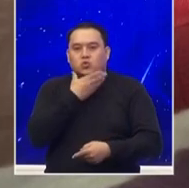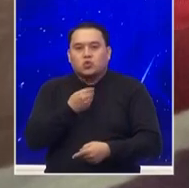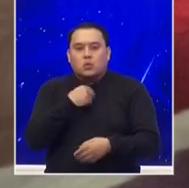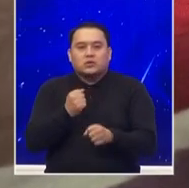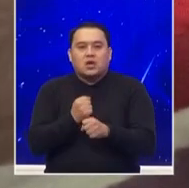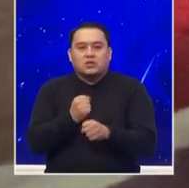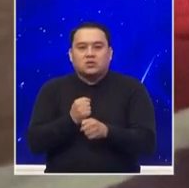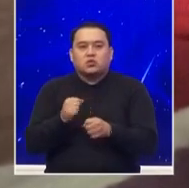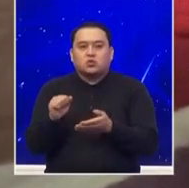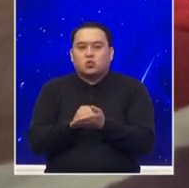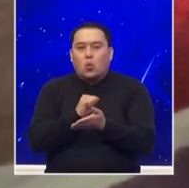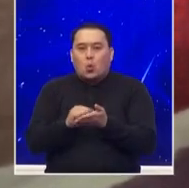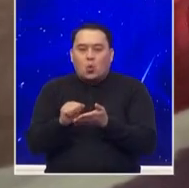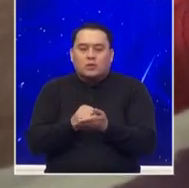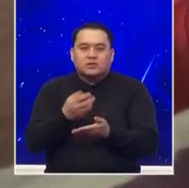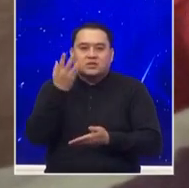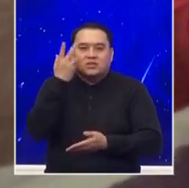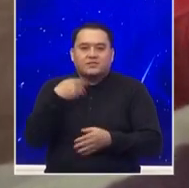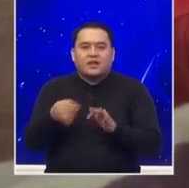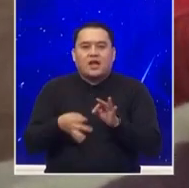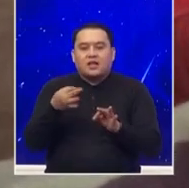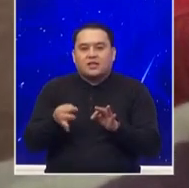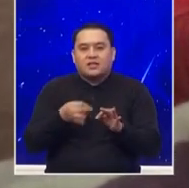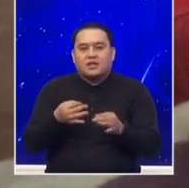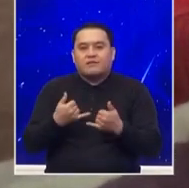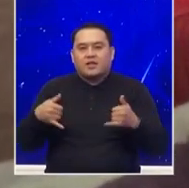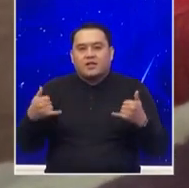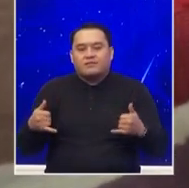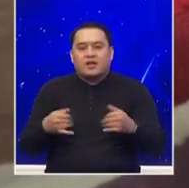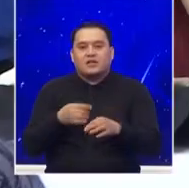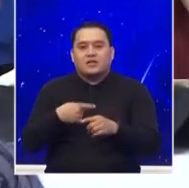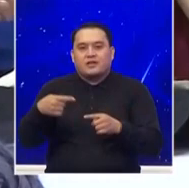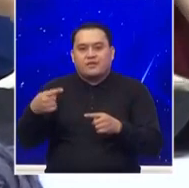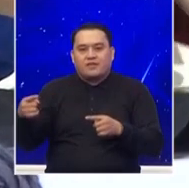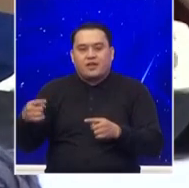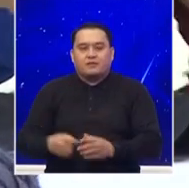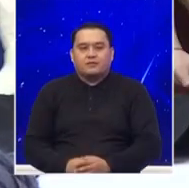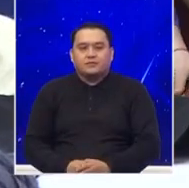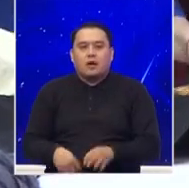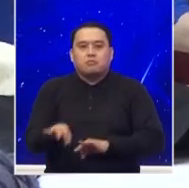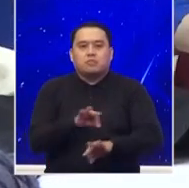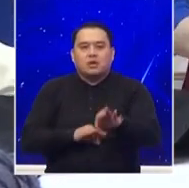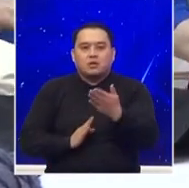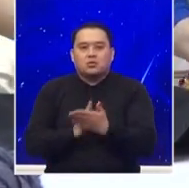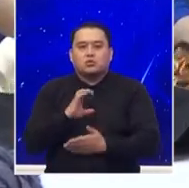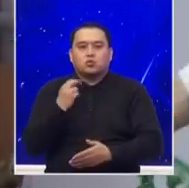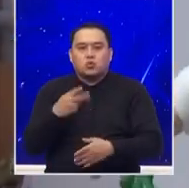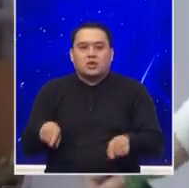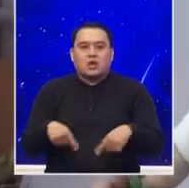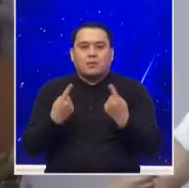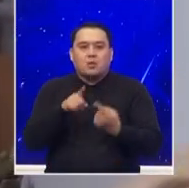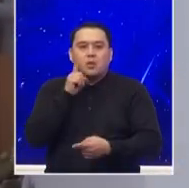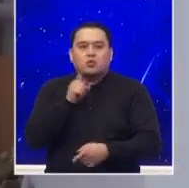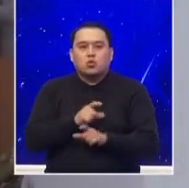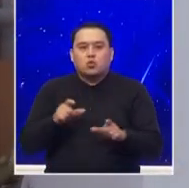делается сухим валянием, цветными нитями мы создаем ветви дерева. Проект, направленный на социальную реабилитацию